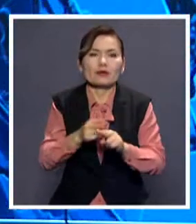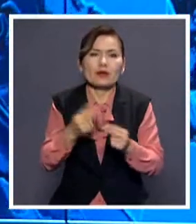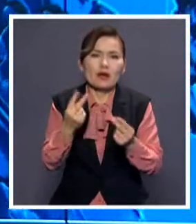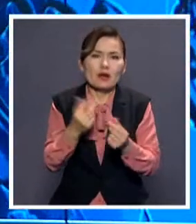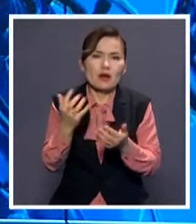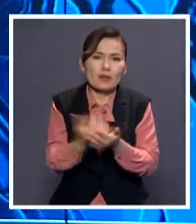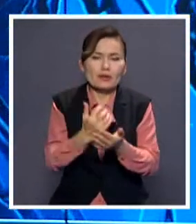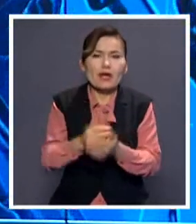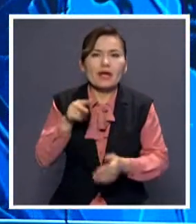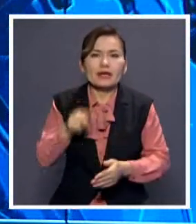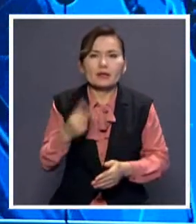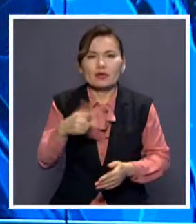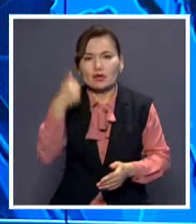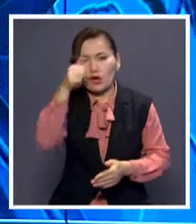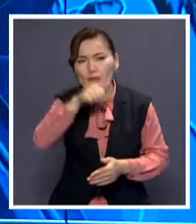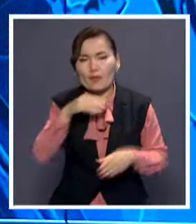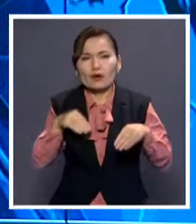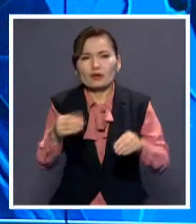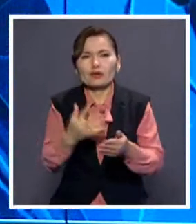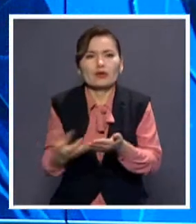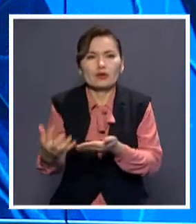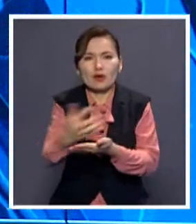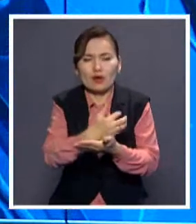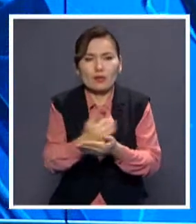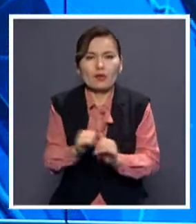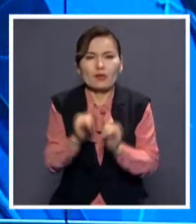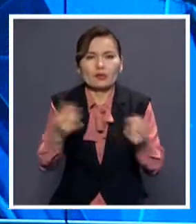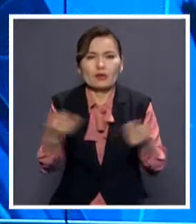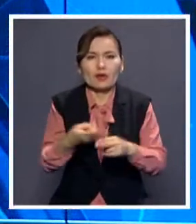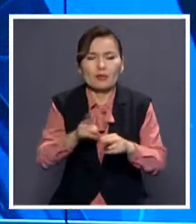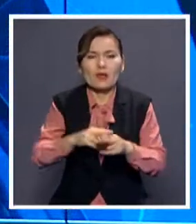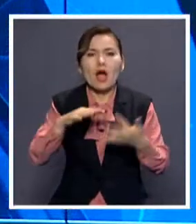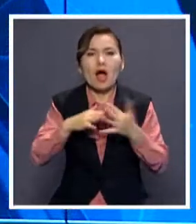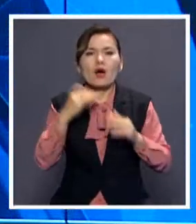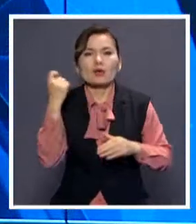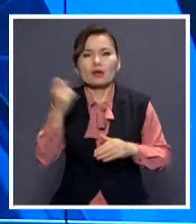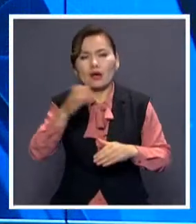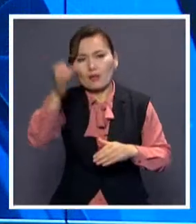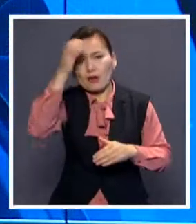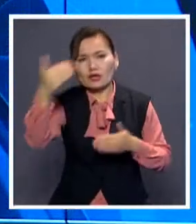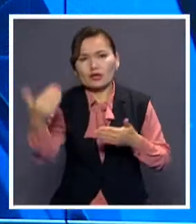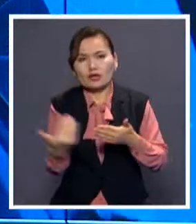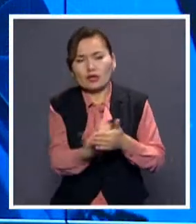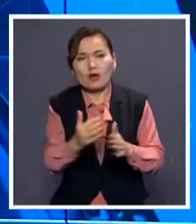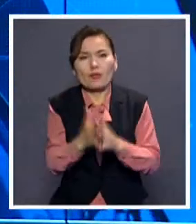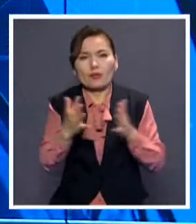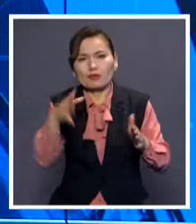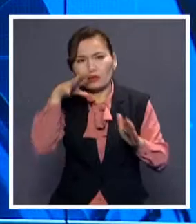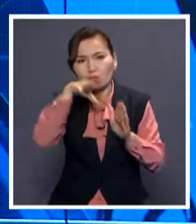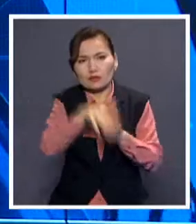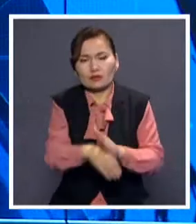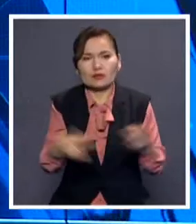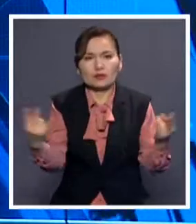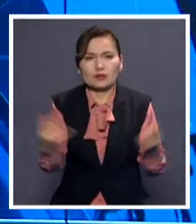жылға қарай 2,5 есе арттыру міндетін қойды. Ол үшін ауыл шаруашылығында ғылыми жаңалықтарды кеңінен енгізу керек.